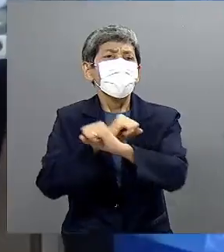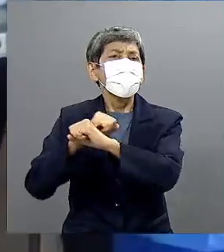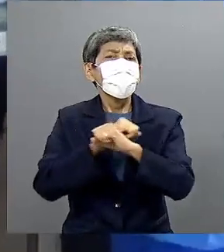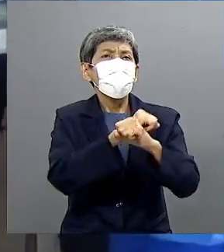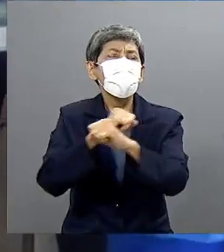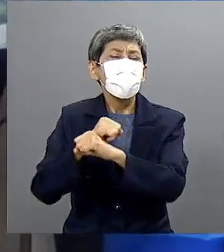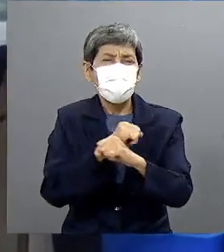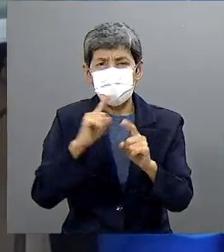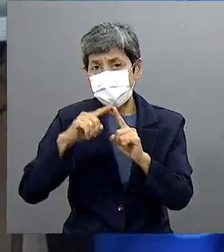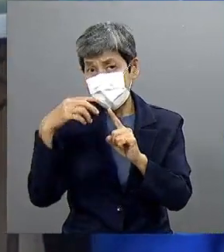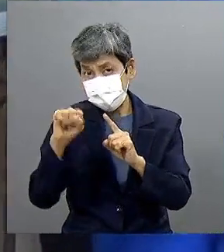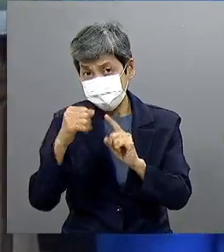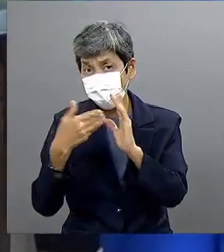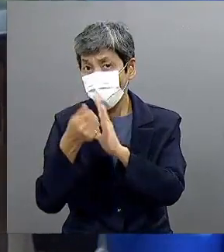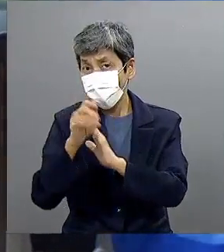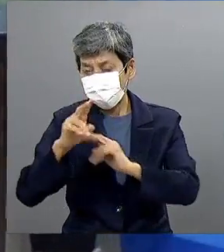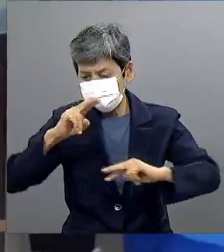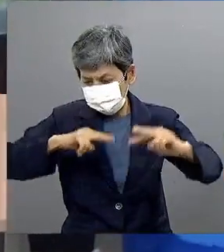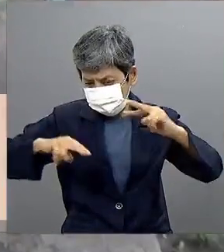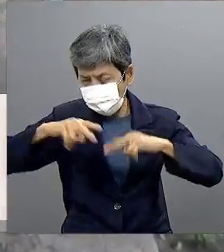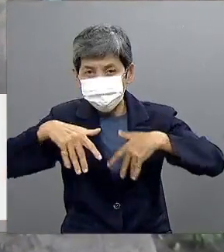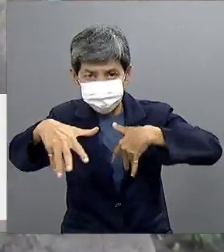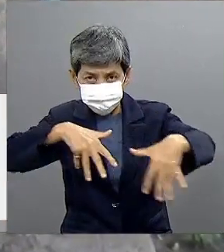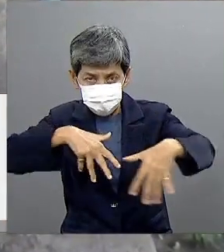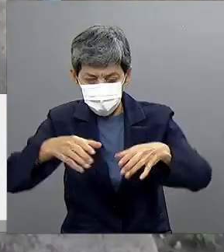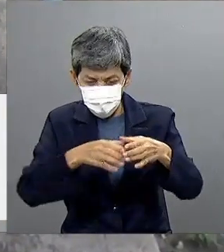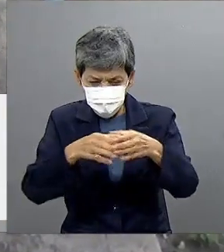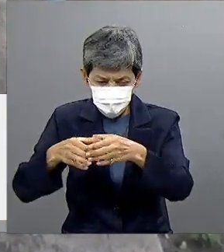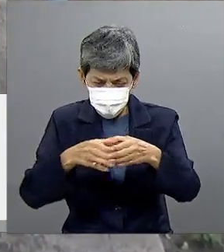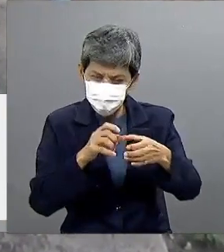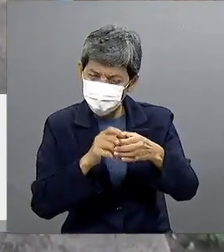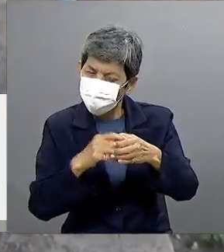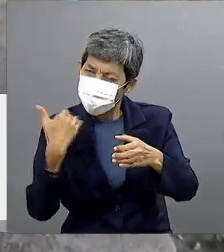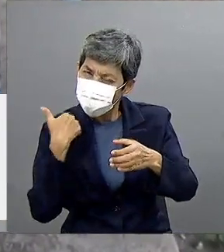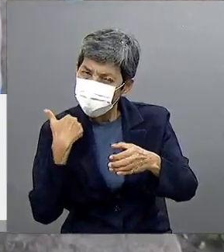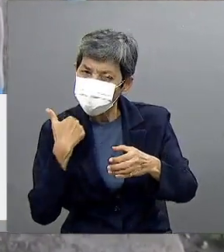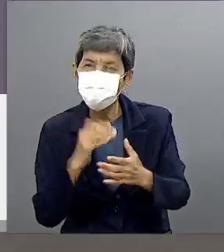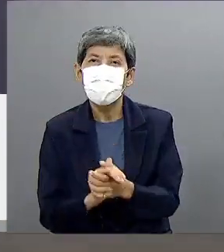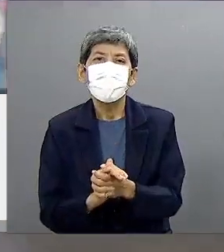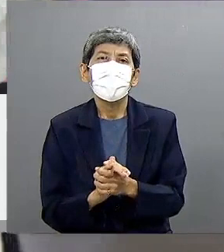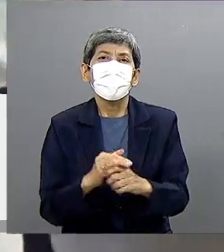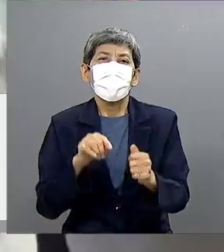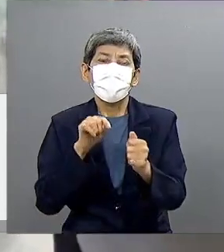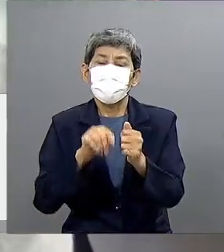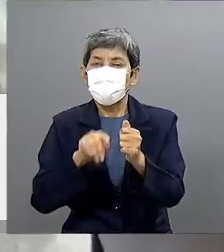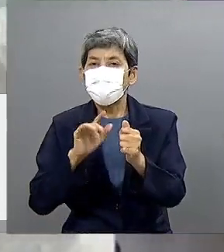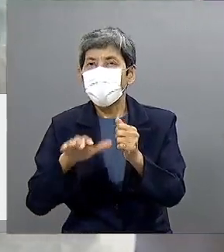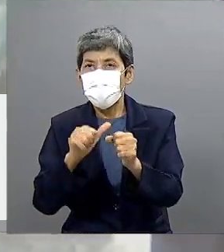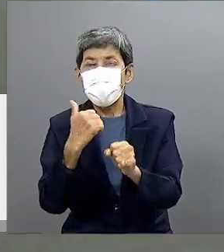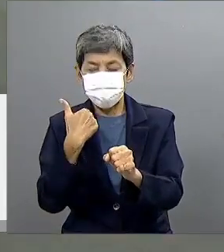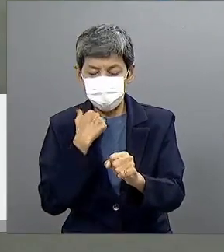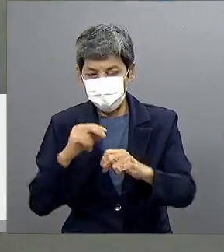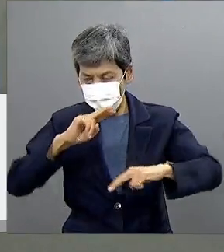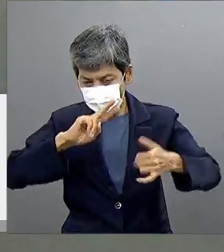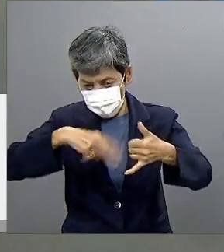ราชธานีตรวจหาเชื้อให้กับประชาชนกลุ่มเสี่ยงในเขตเทศบาลนครอุบลราชธานีโดยเป็นการเข้าตรวจคัดกรองส